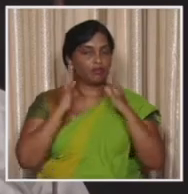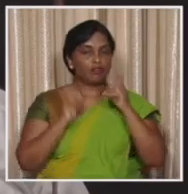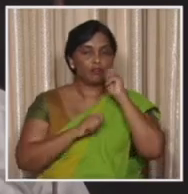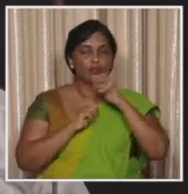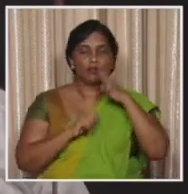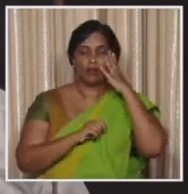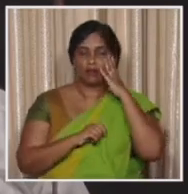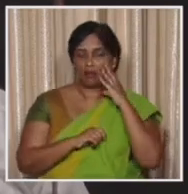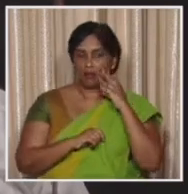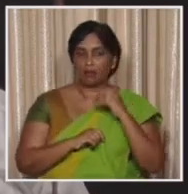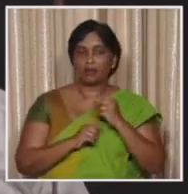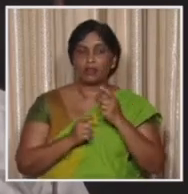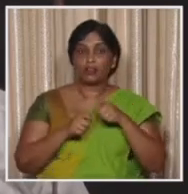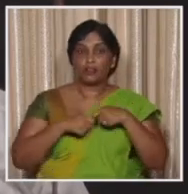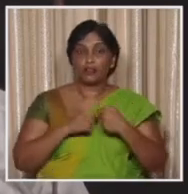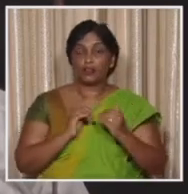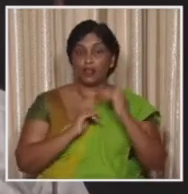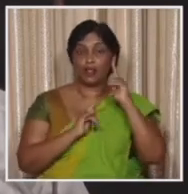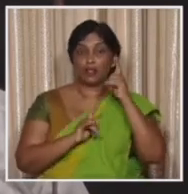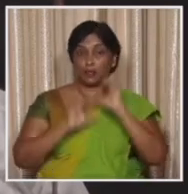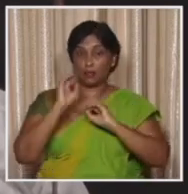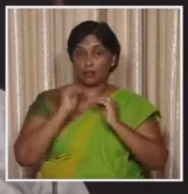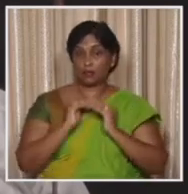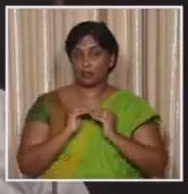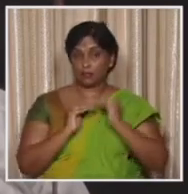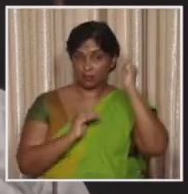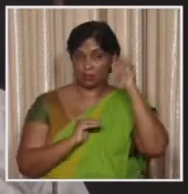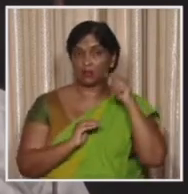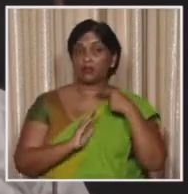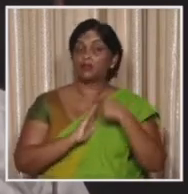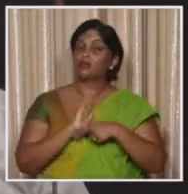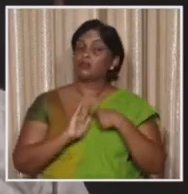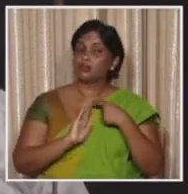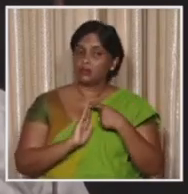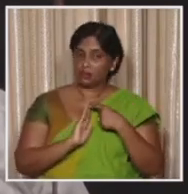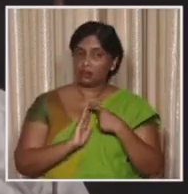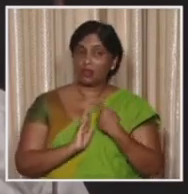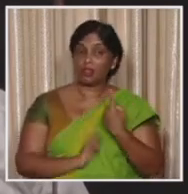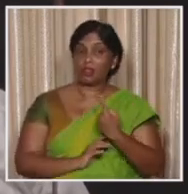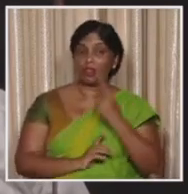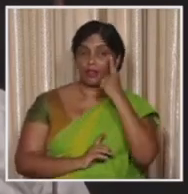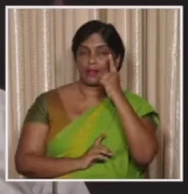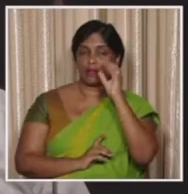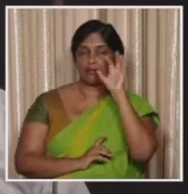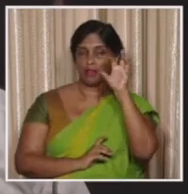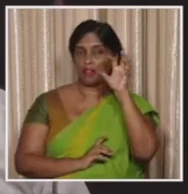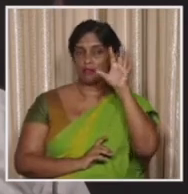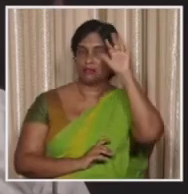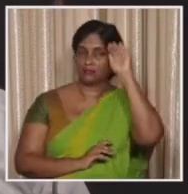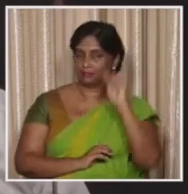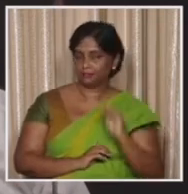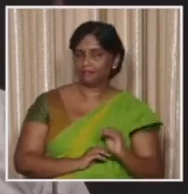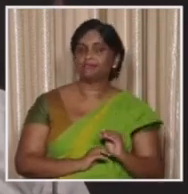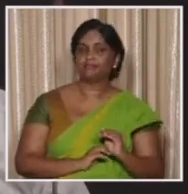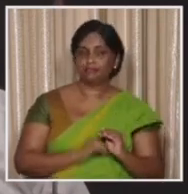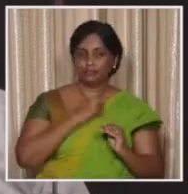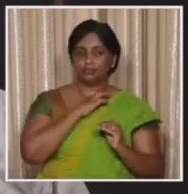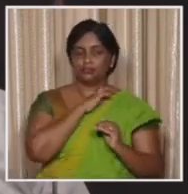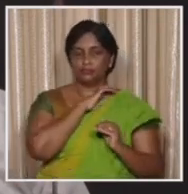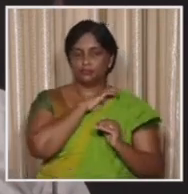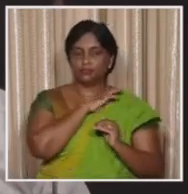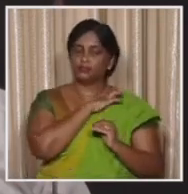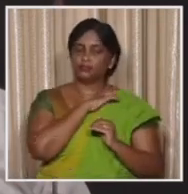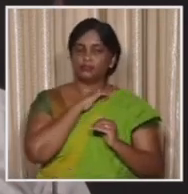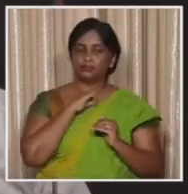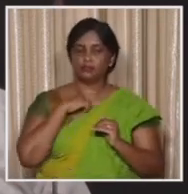අමතක උද්දමනයේ 70%ට වැඩි තිබ්බ රටක් තනි අගයකට ගෙනල්ලා තියෙනවා මේ මොහොතේ. තනි තනි ඉලක්කමකට